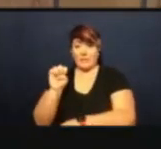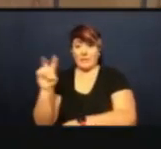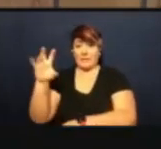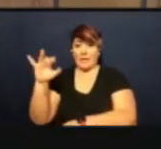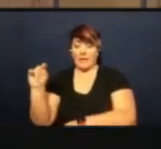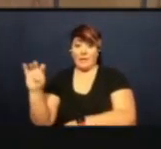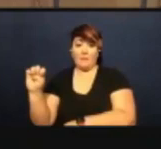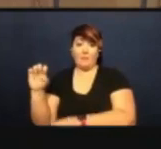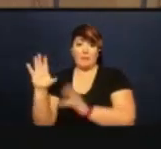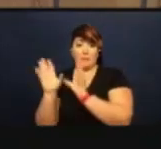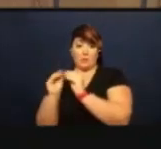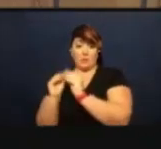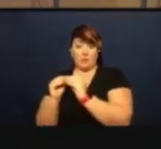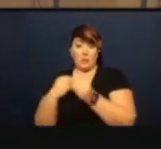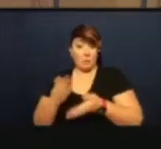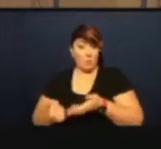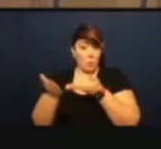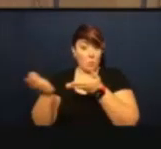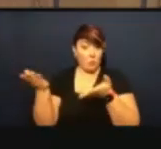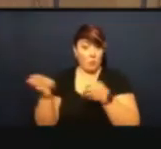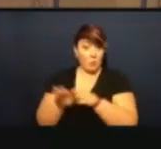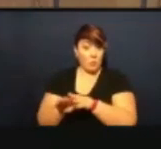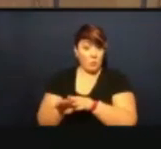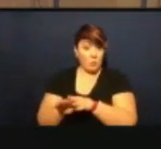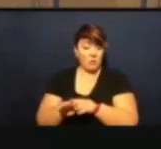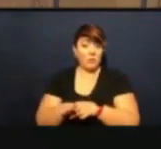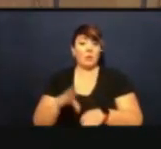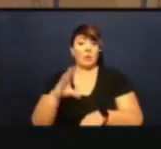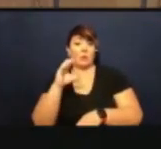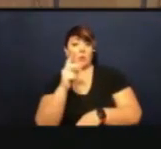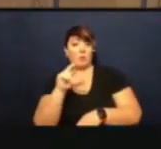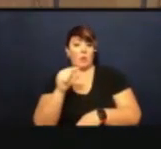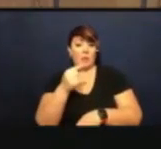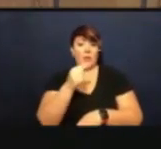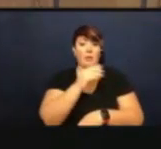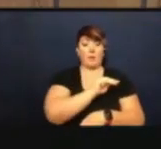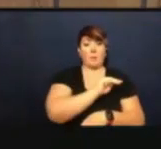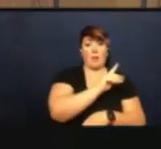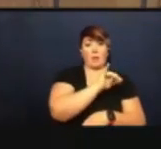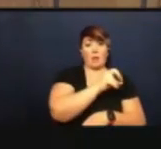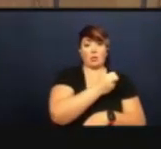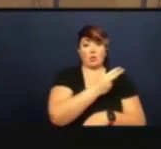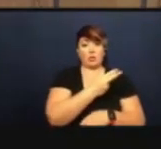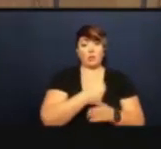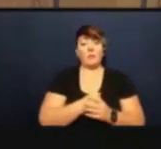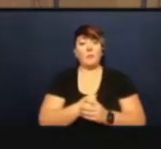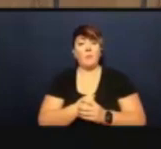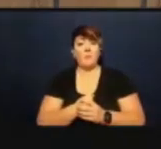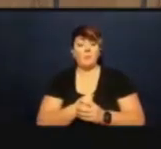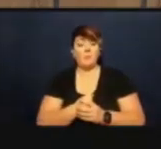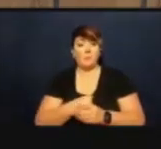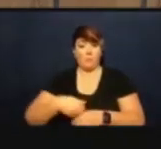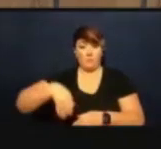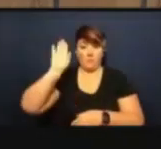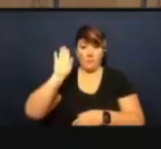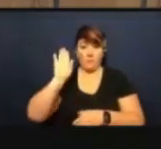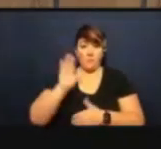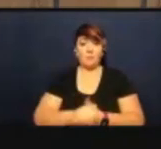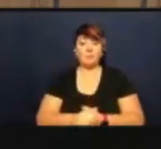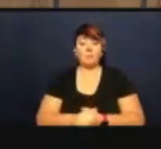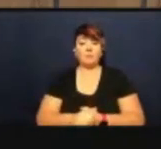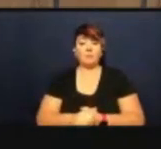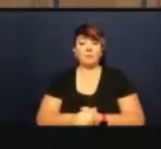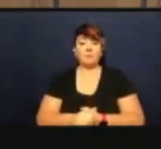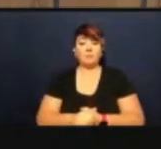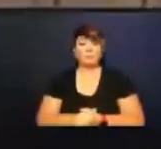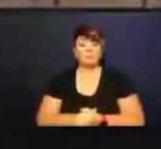cha executive. Je, kuna hoja ya kutuondoa katika kikao hicho cha executive? Mwana board McIntosh.